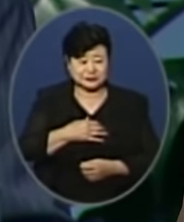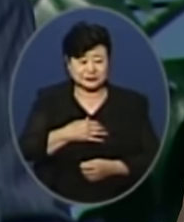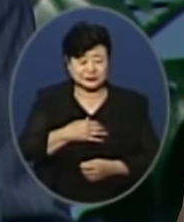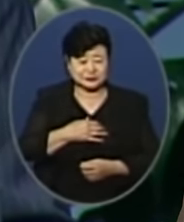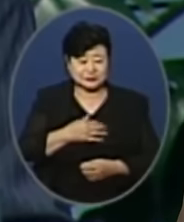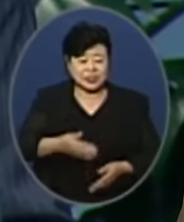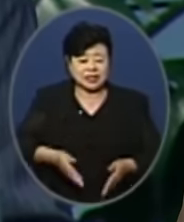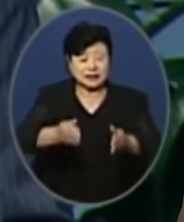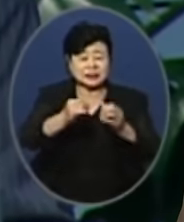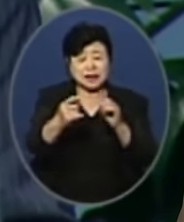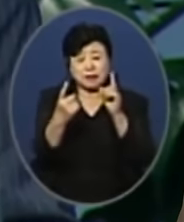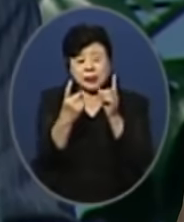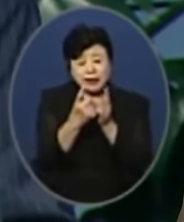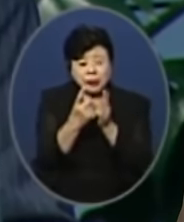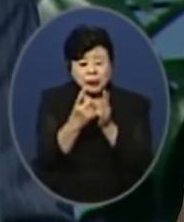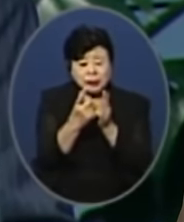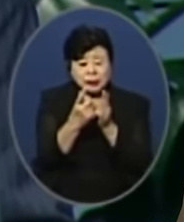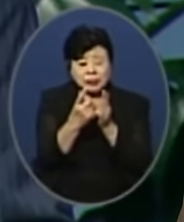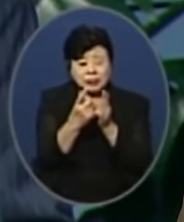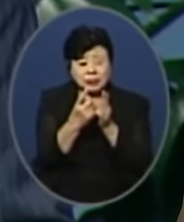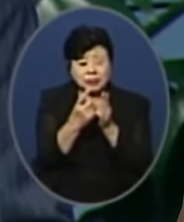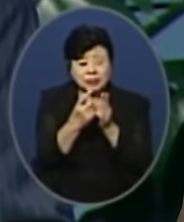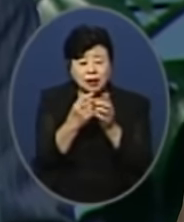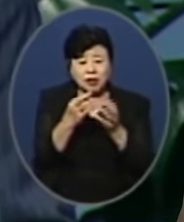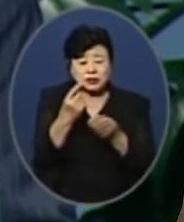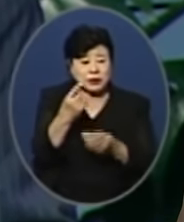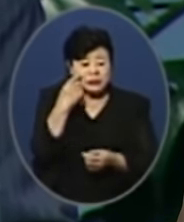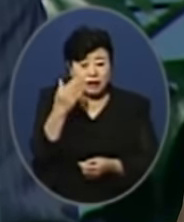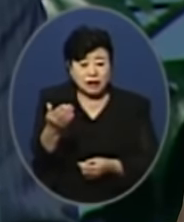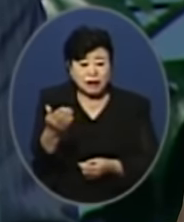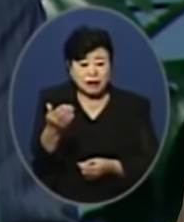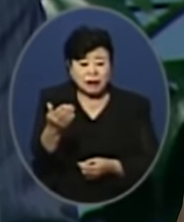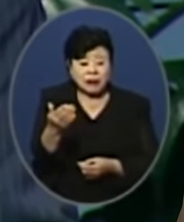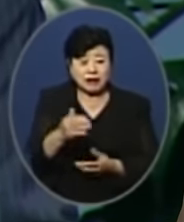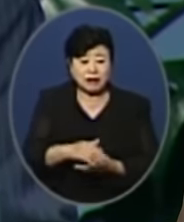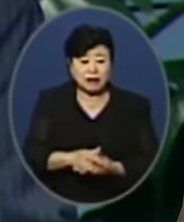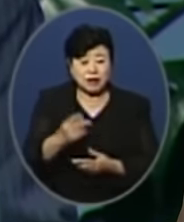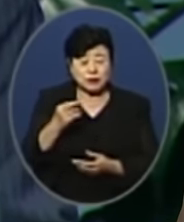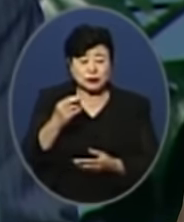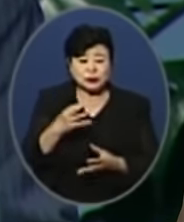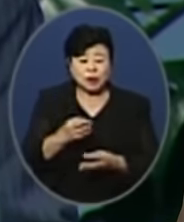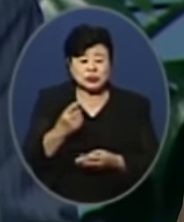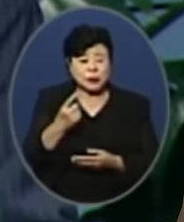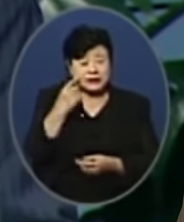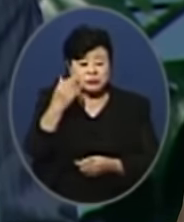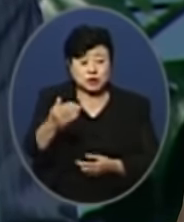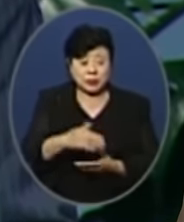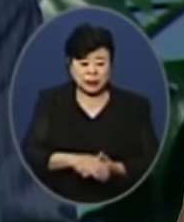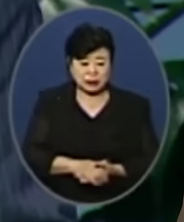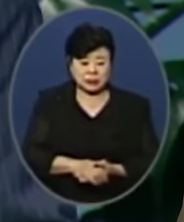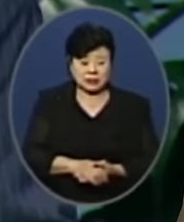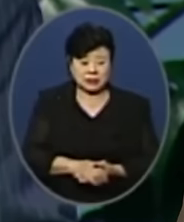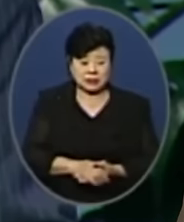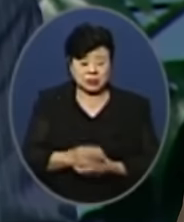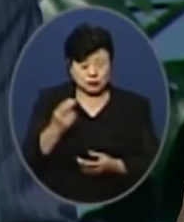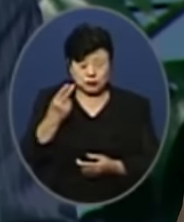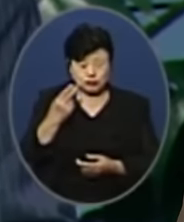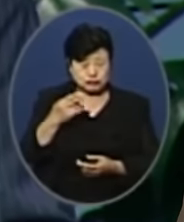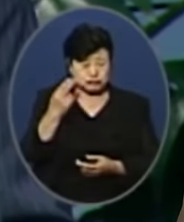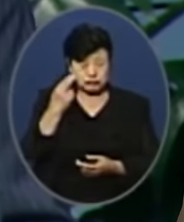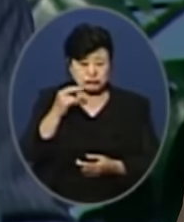시내에서 사람을 만나면 너 언제 왔어? 어디 왔단 말입니까? 미국에서 언제 왔냐? 나 미국 안